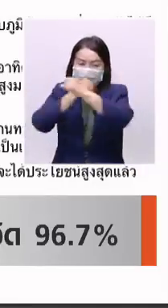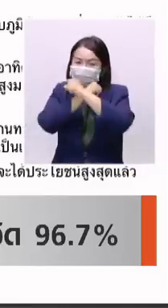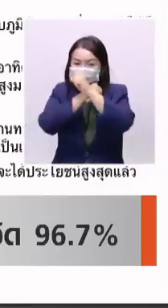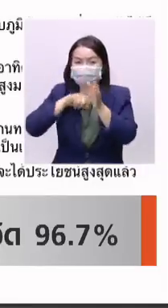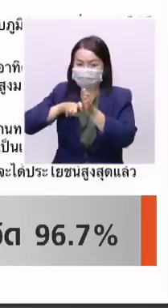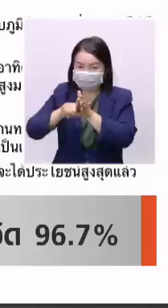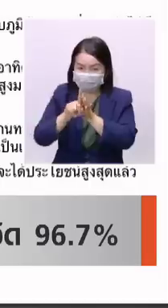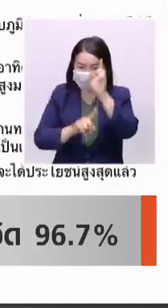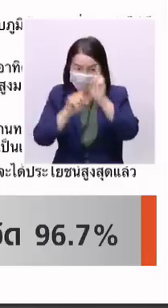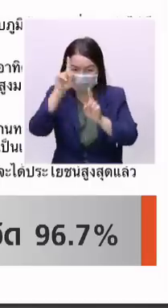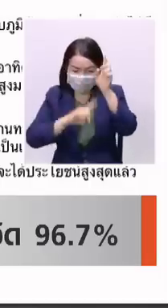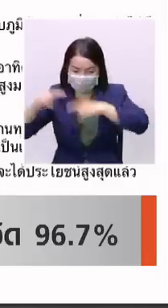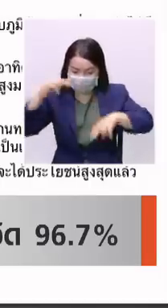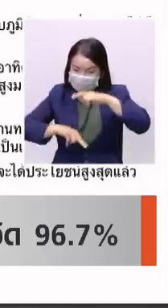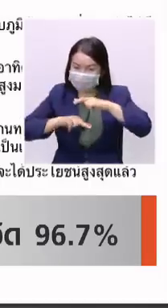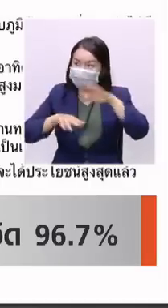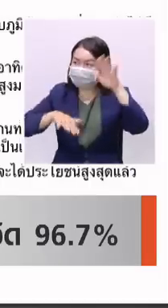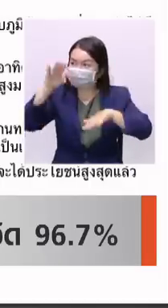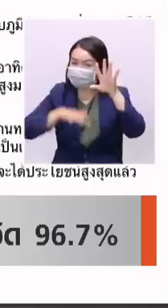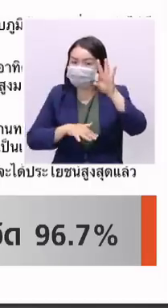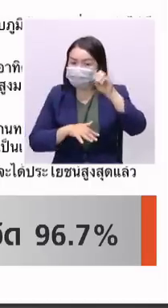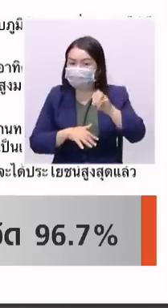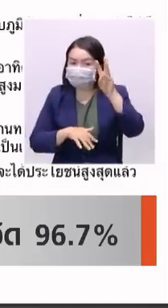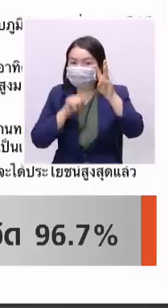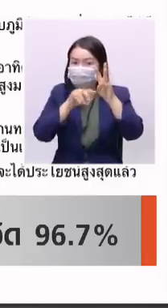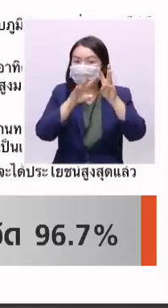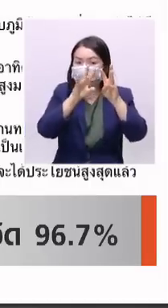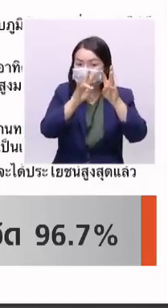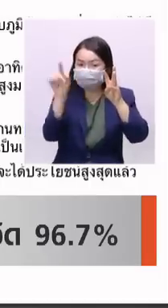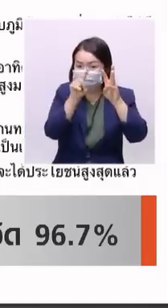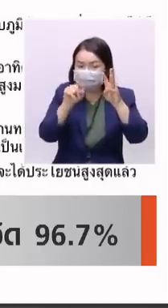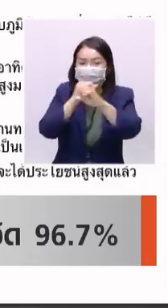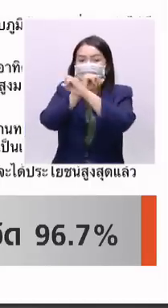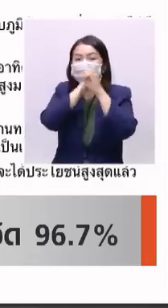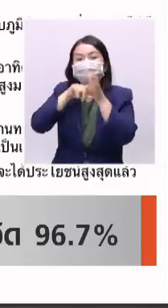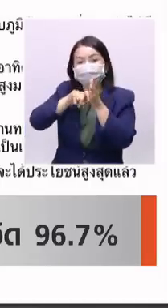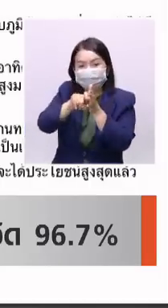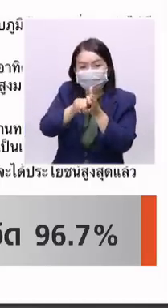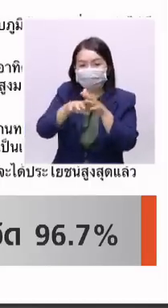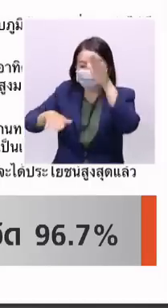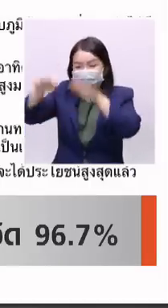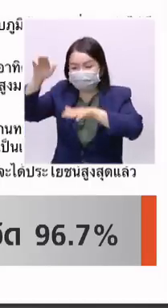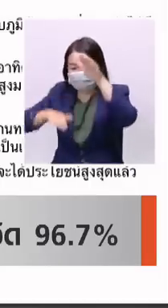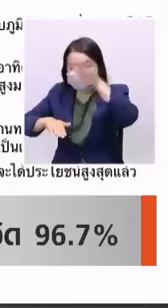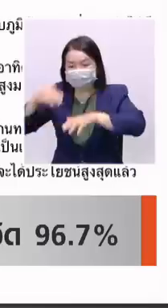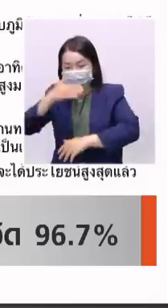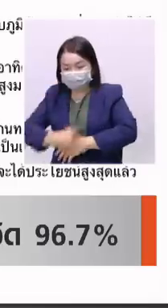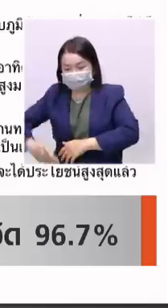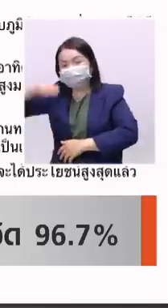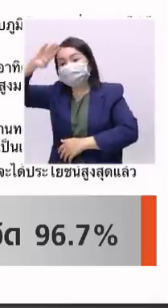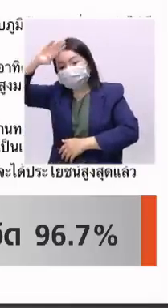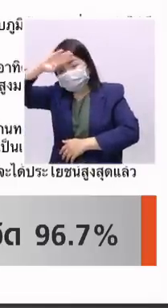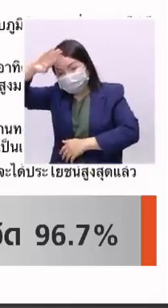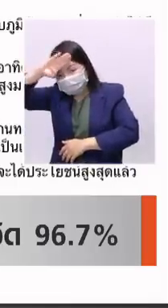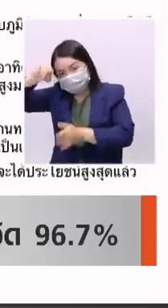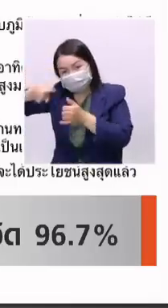สนองตรวจวัดภูมิต้านทานได้ถึงร้อยละ 90 6.7ค่ะเมื่อเปรียบเทียบกับการตรวจวัดภูมิต้านทานในผู้ป่วยที่